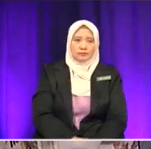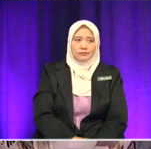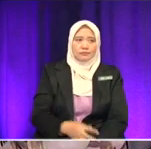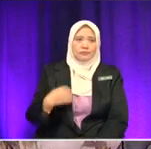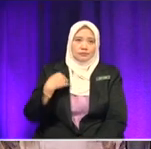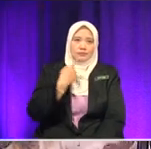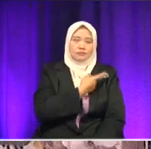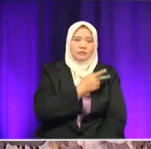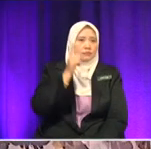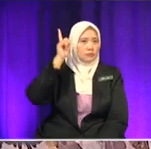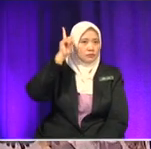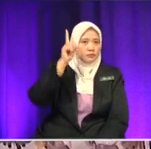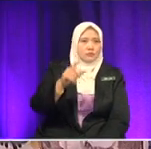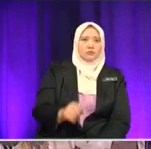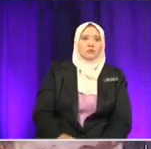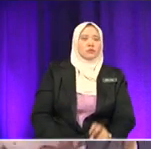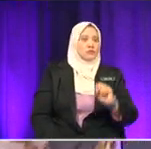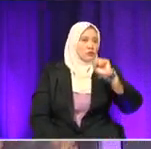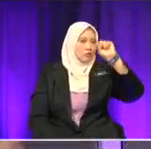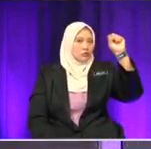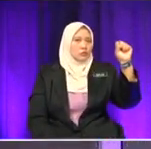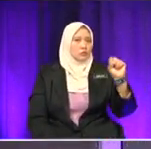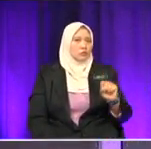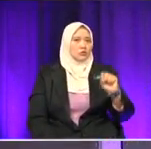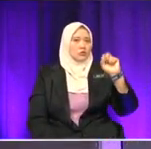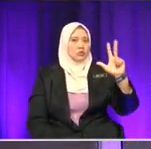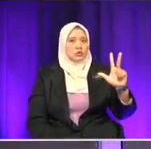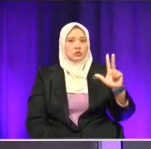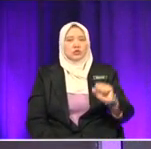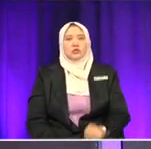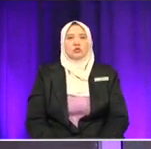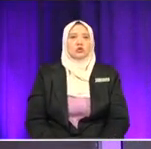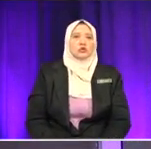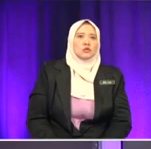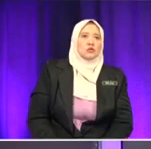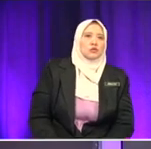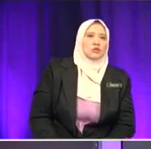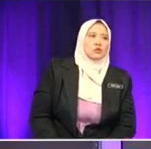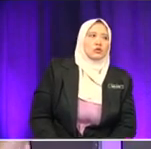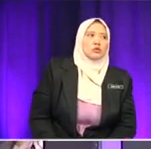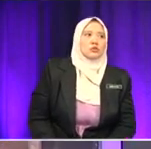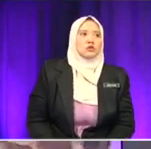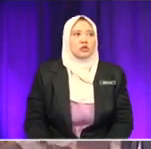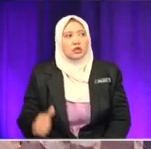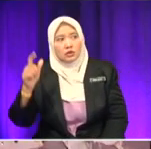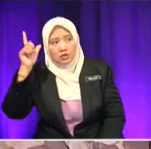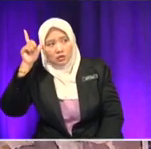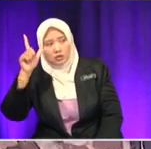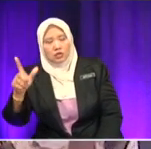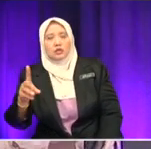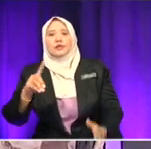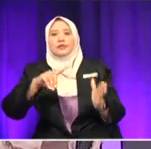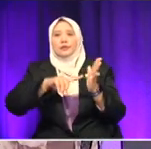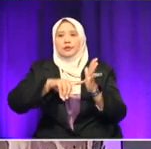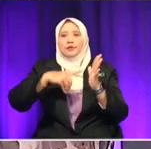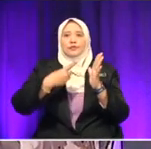soalan yang seterusnya. Lagi satu ni. Soalan definisi secara operasi. Macam susah je cikgu. Tengok soalan